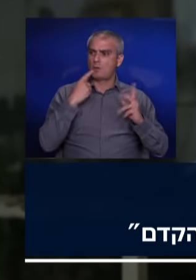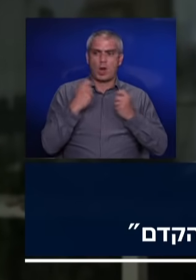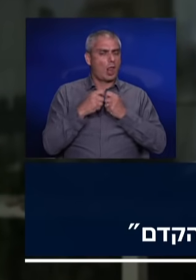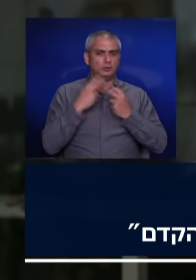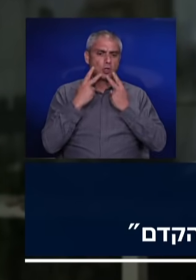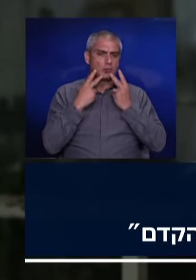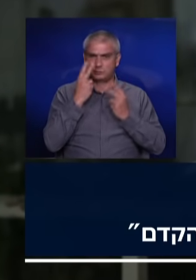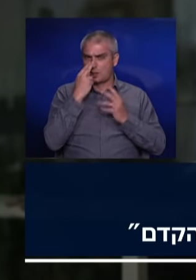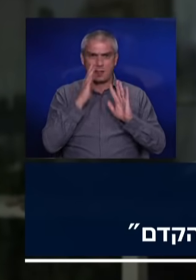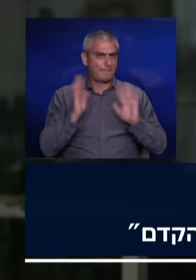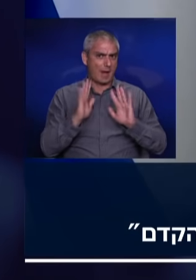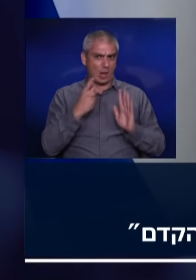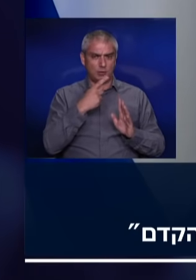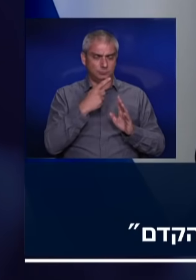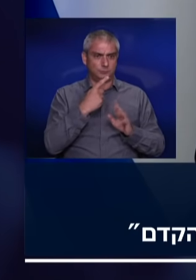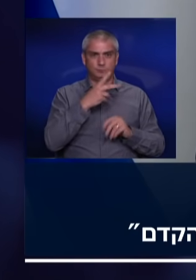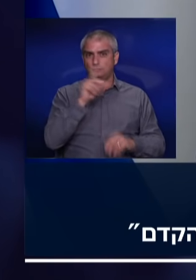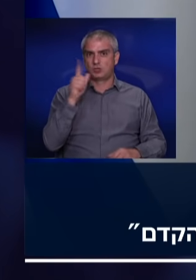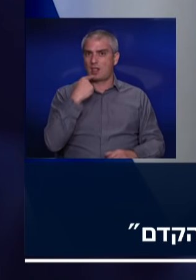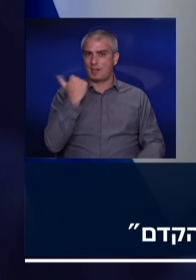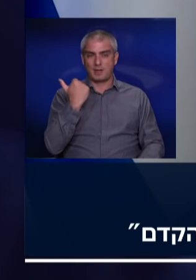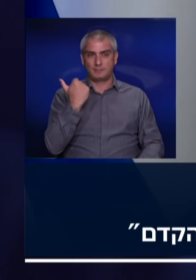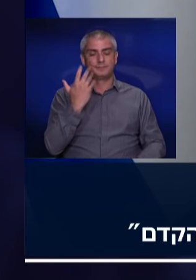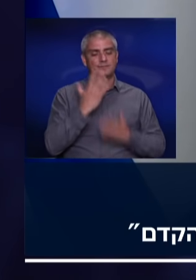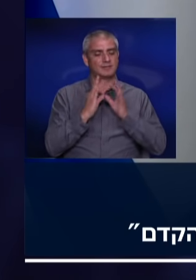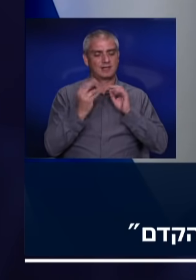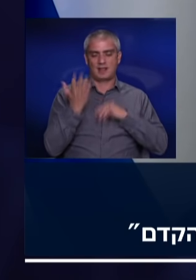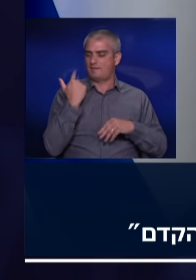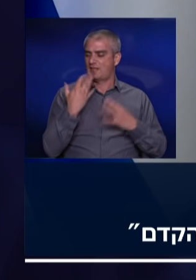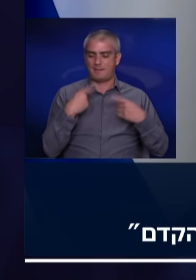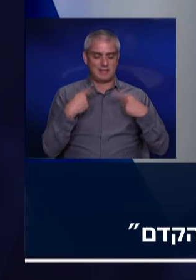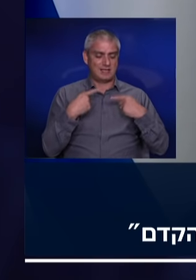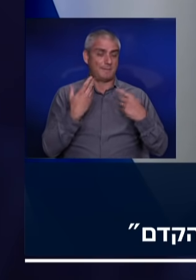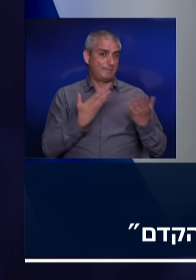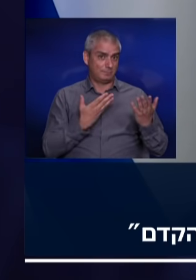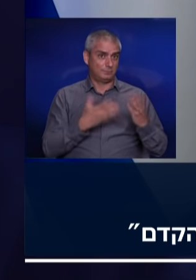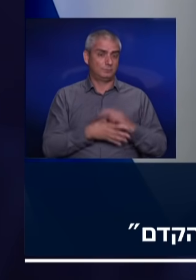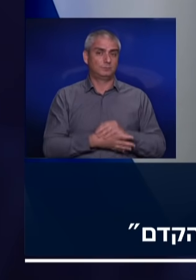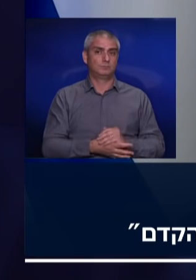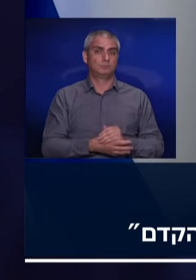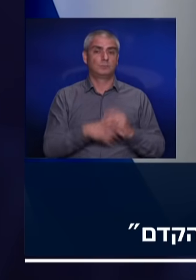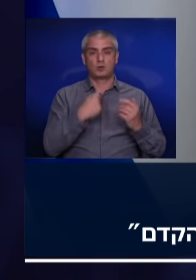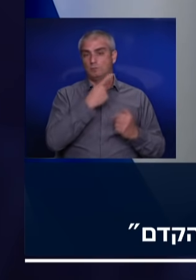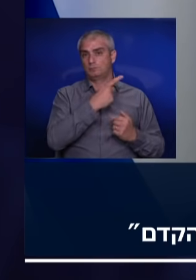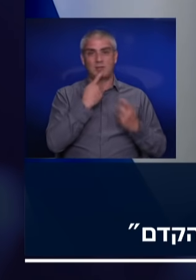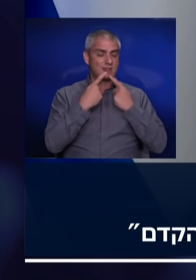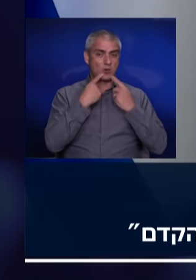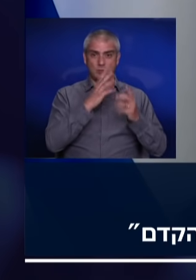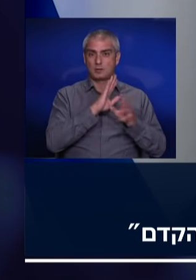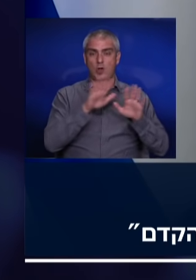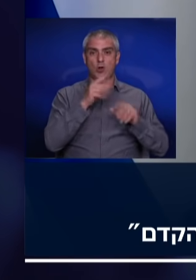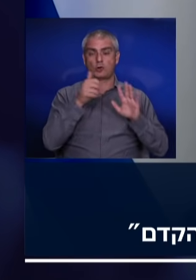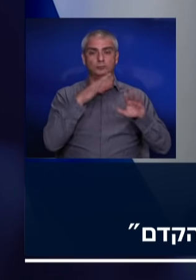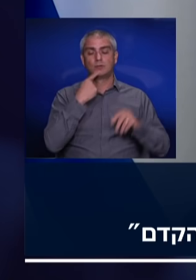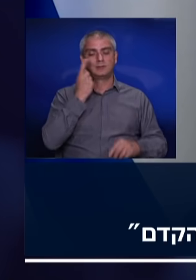לתוצאות הפיילוט שליאל הזכירה, שהתחיל רק לפני כמה ימים אחדים. אומר היום בדיון הקבינט ראש הממשלה,